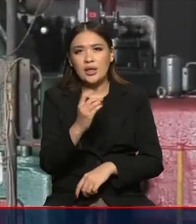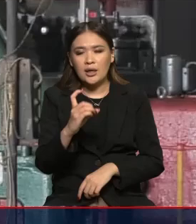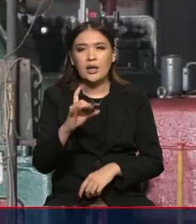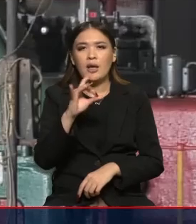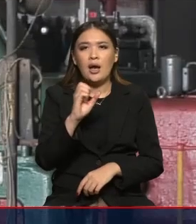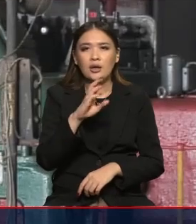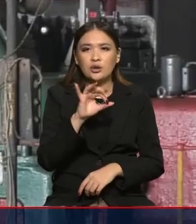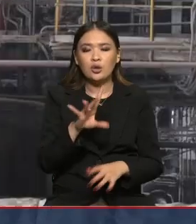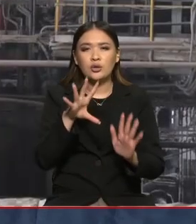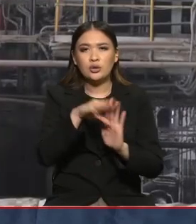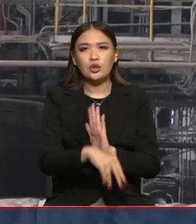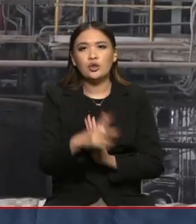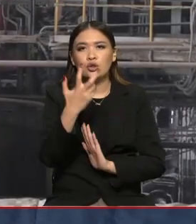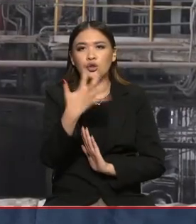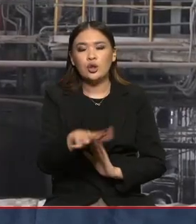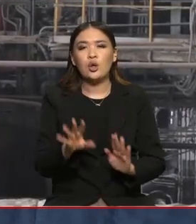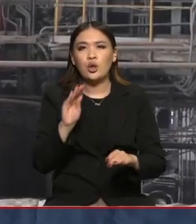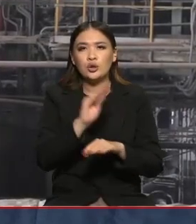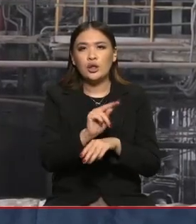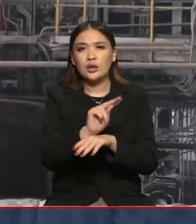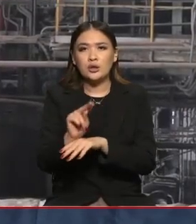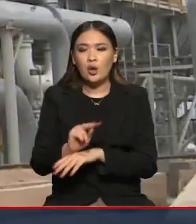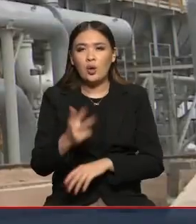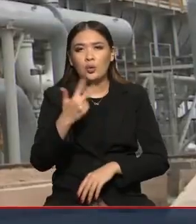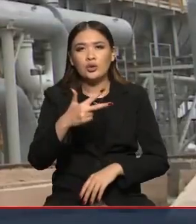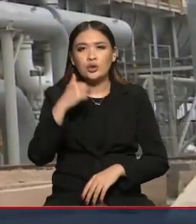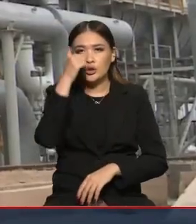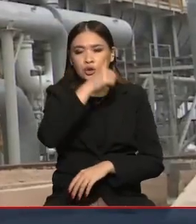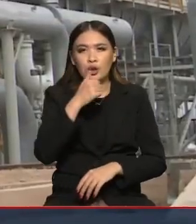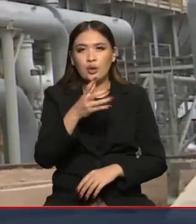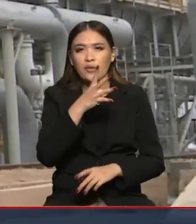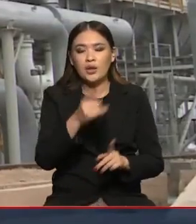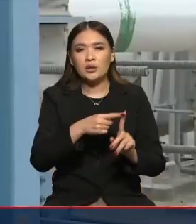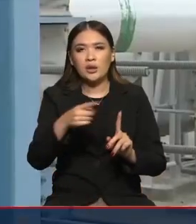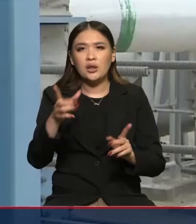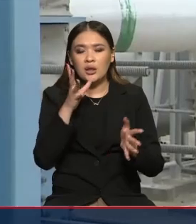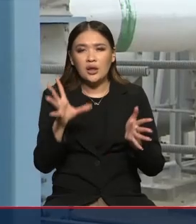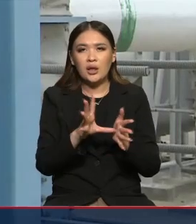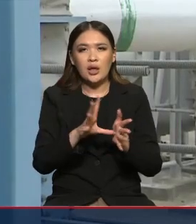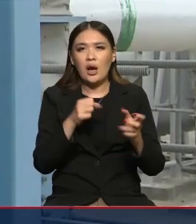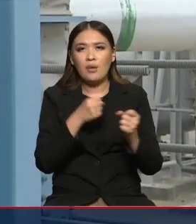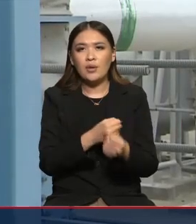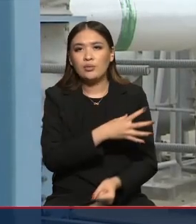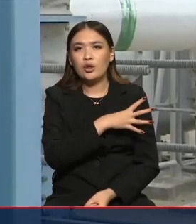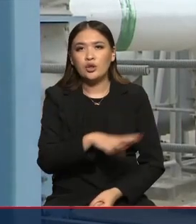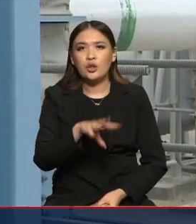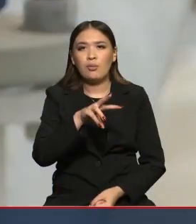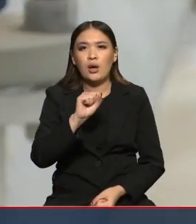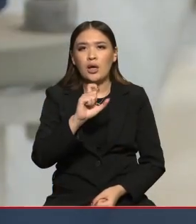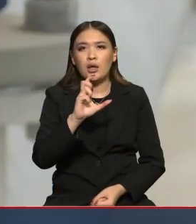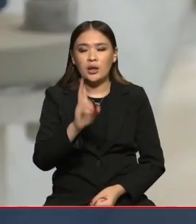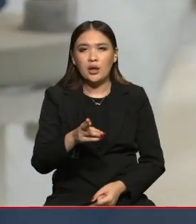кіреді. БН-350 ядролық қондырғысының орнатылғанына биыл 30 жыл. Осы уақыт ішінде бірде-бір техногендік апат болған жоқ. Сондықтан маек